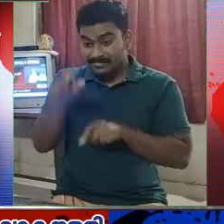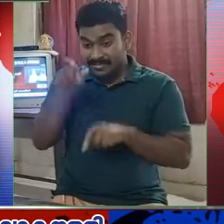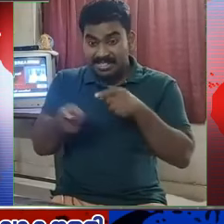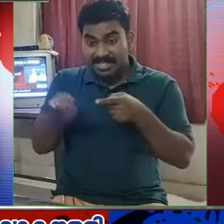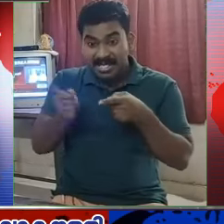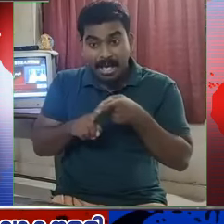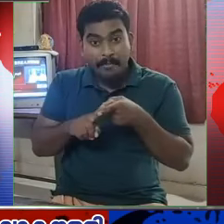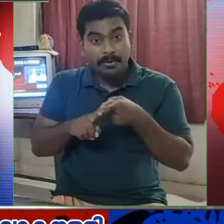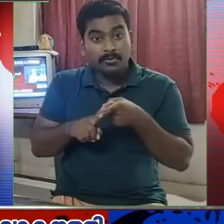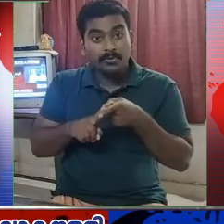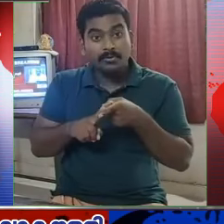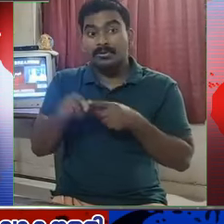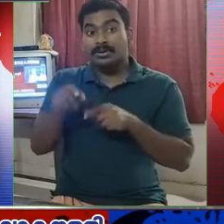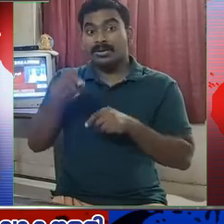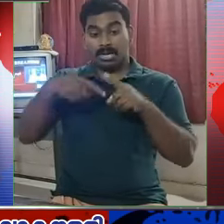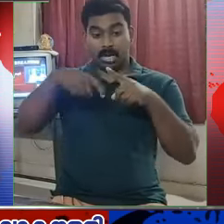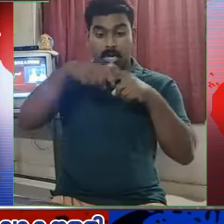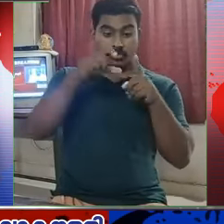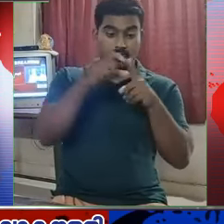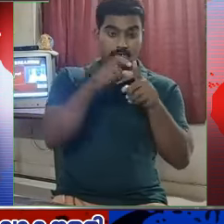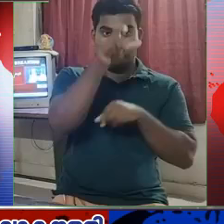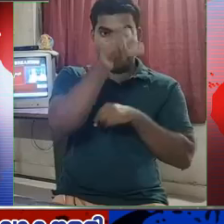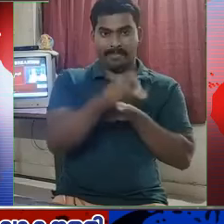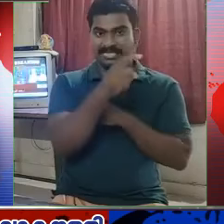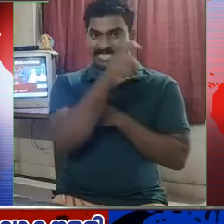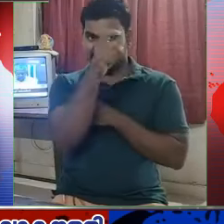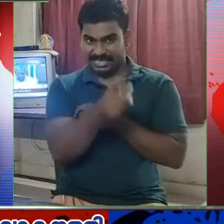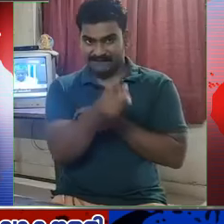വൈറസ് ബാധിച്ചവരെ ചികിത്സിച്ച് ഭേദമാക്കുക,